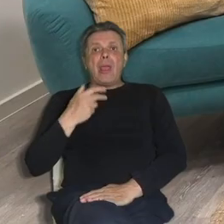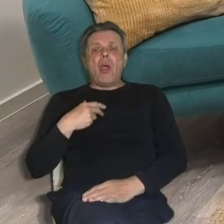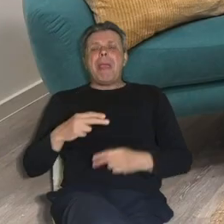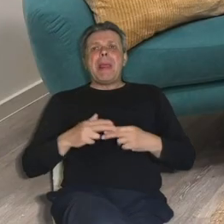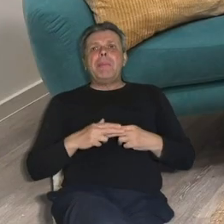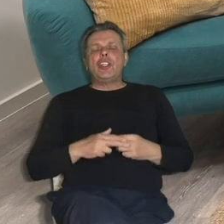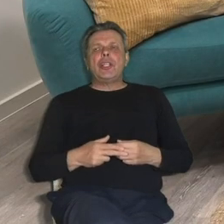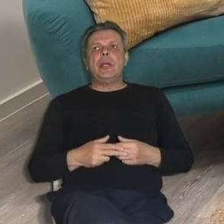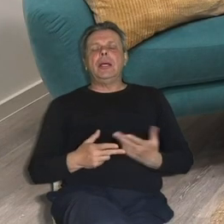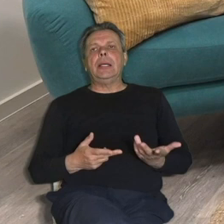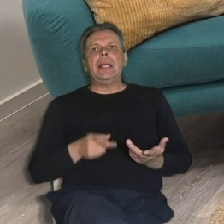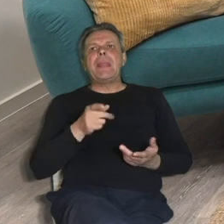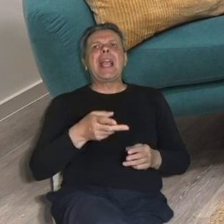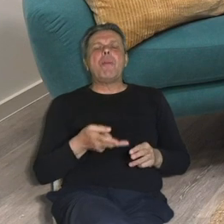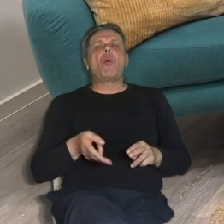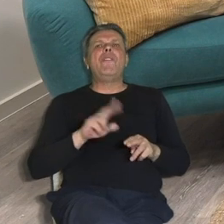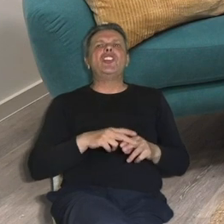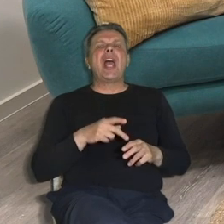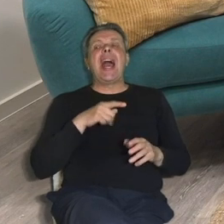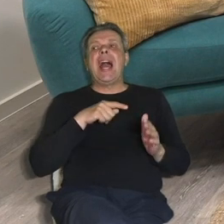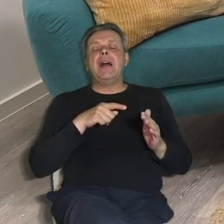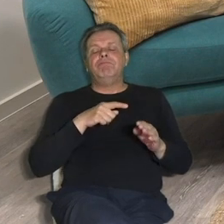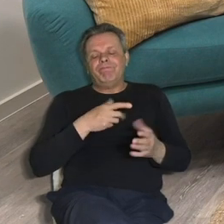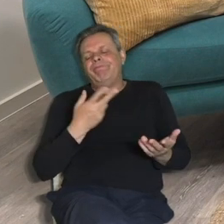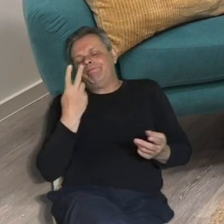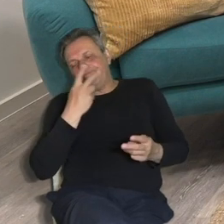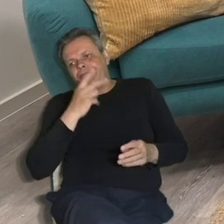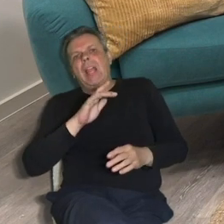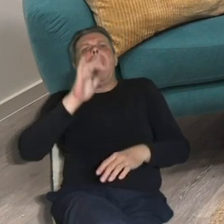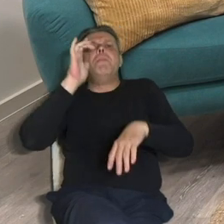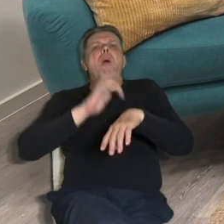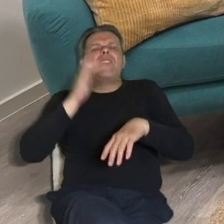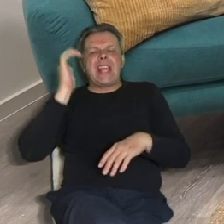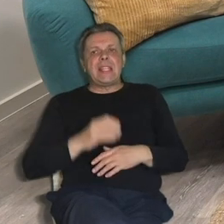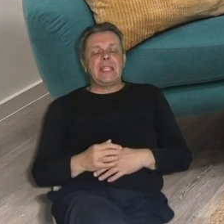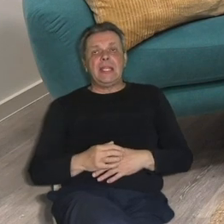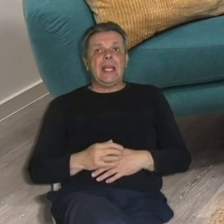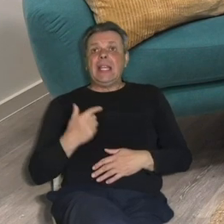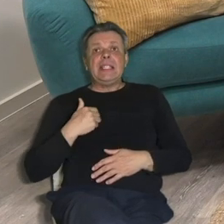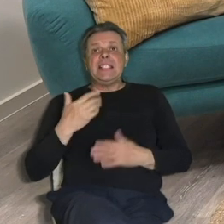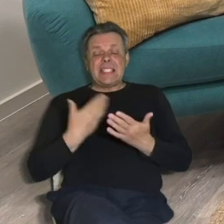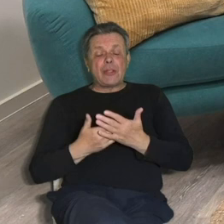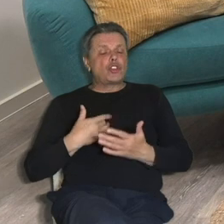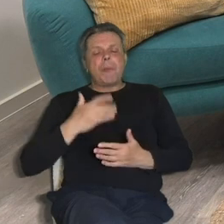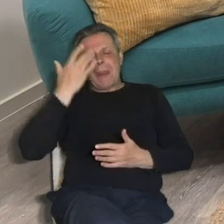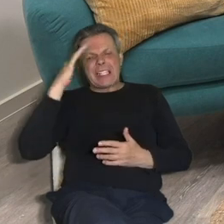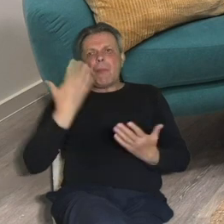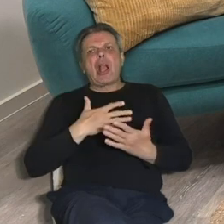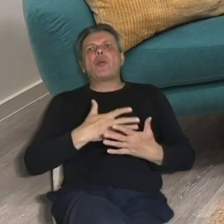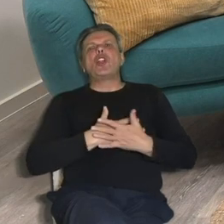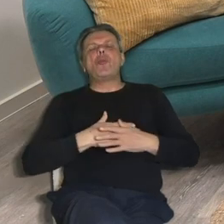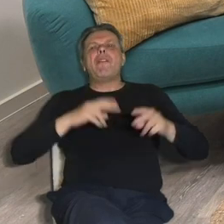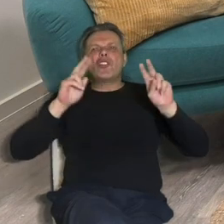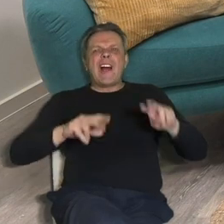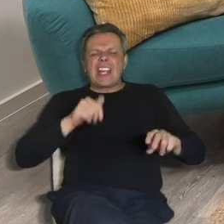može više raniti. Iako ne želimo jedni druge ranjavati, zato što ne znamo kako se ljubav u stvari ostvaruje, onda to radimo na